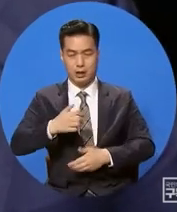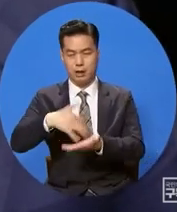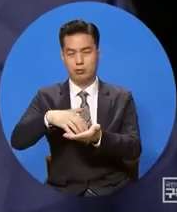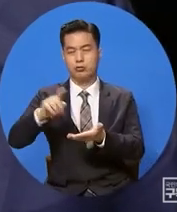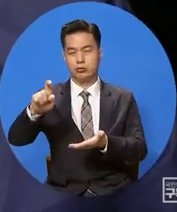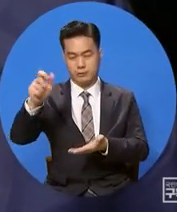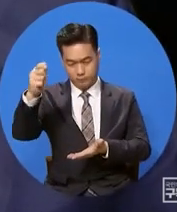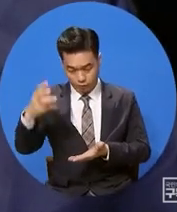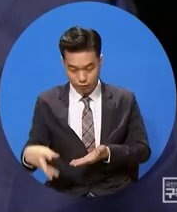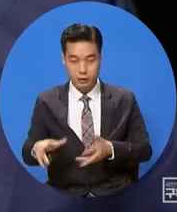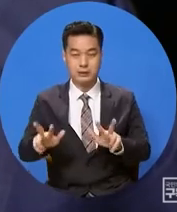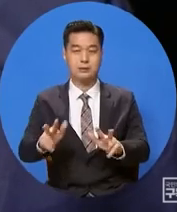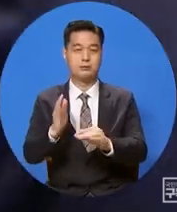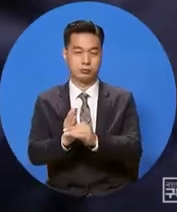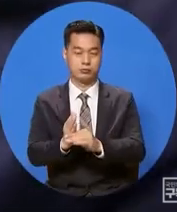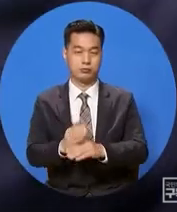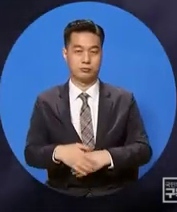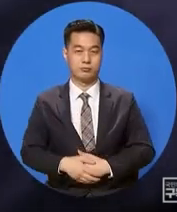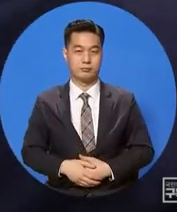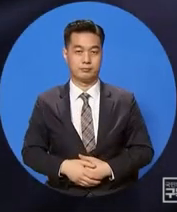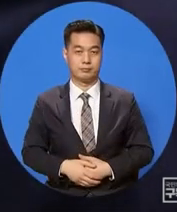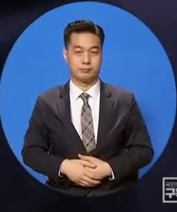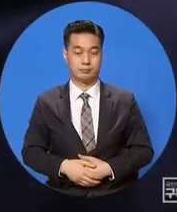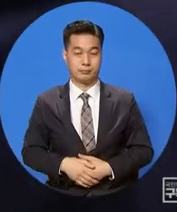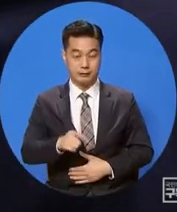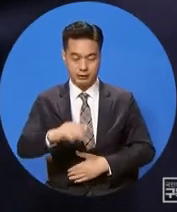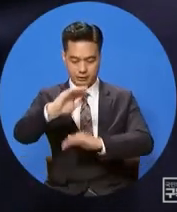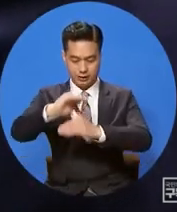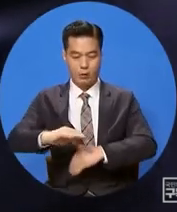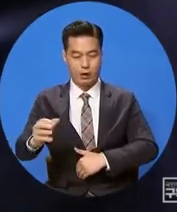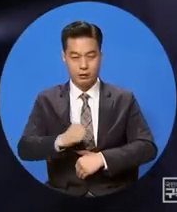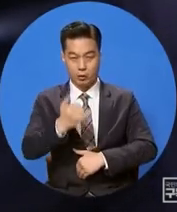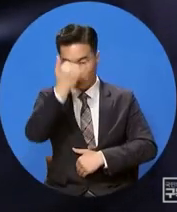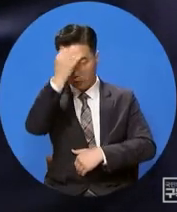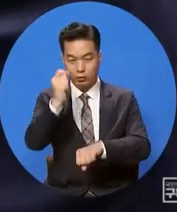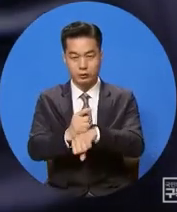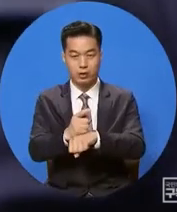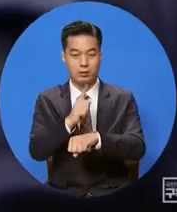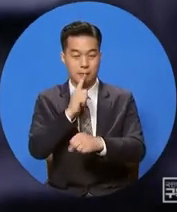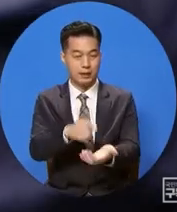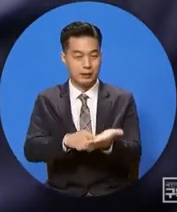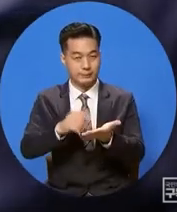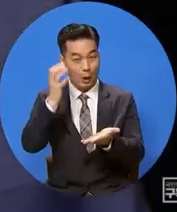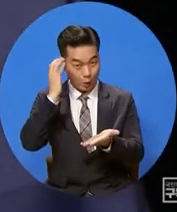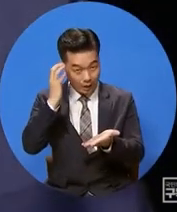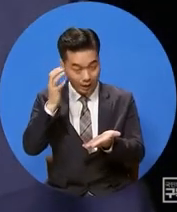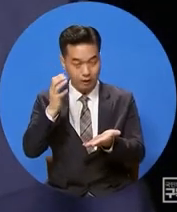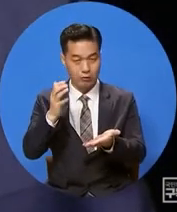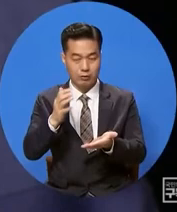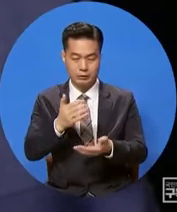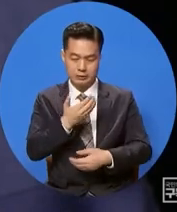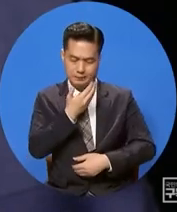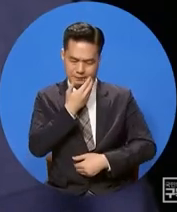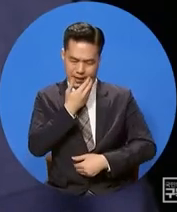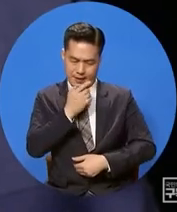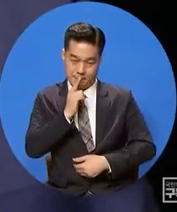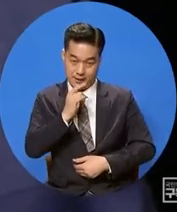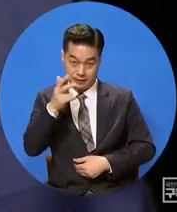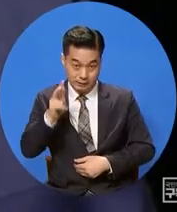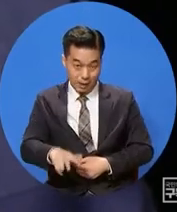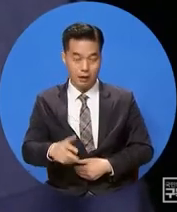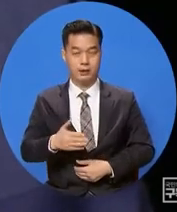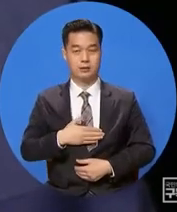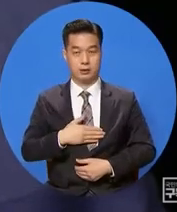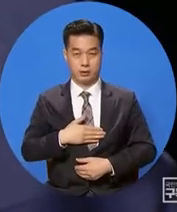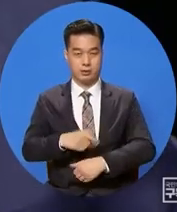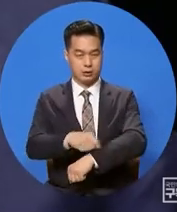건을 당해서 지금도 현재 있고요. 그리고 그런 거를 가지고 도덕성을 말씀하시면 안 되고 참 민망한 말씀이지만은